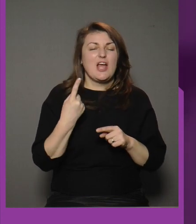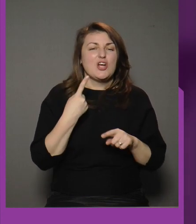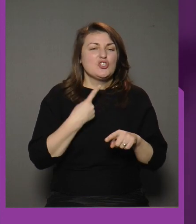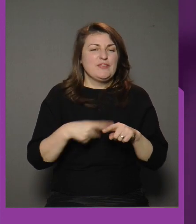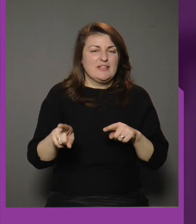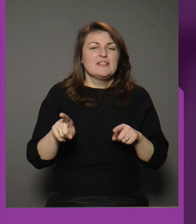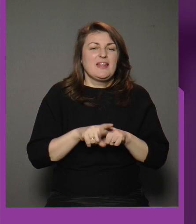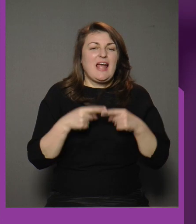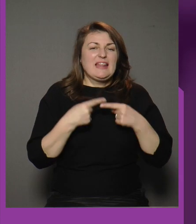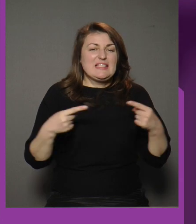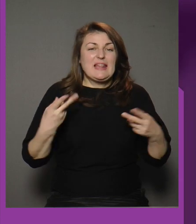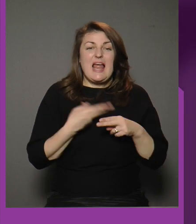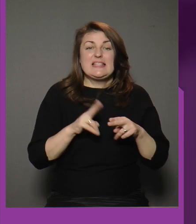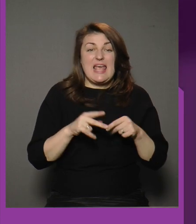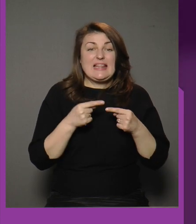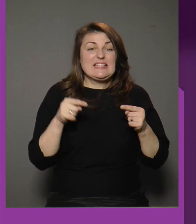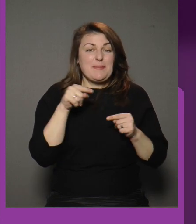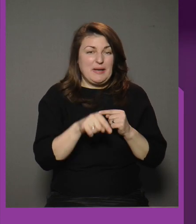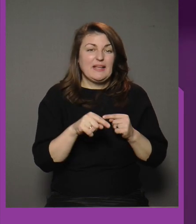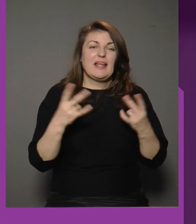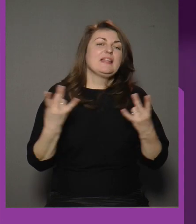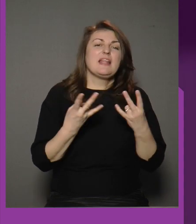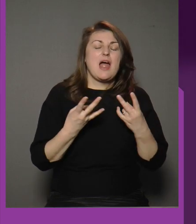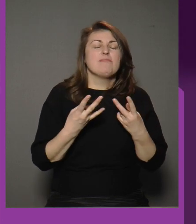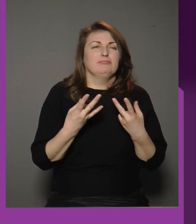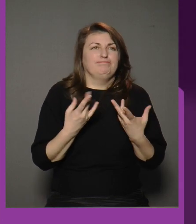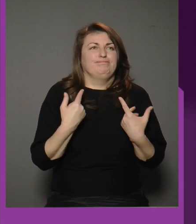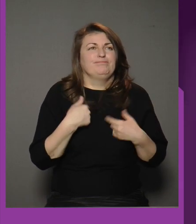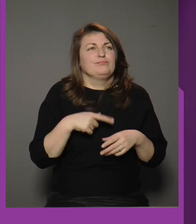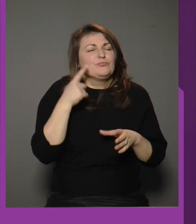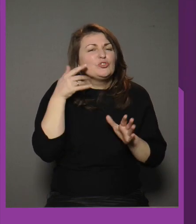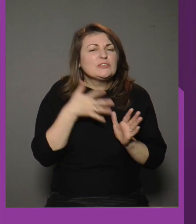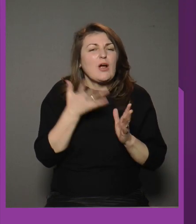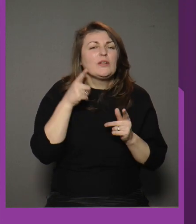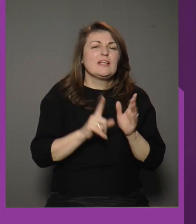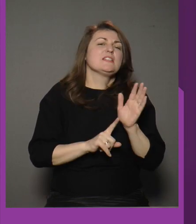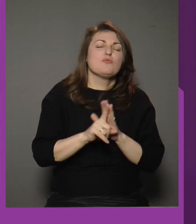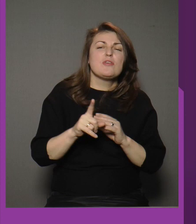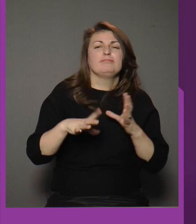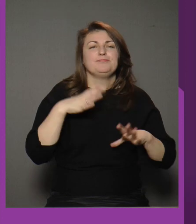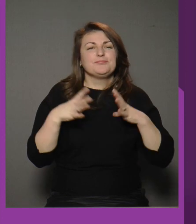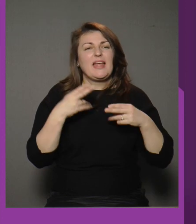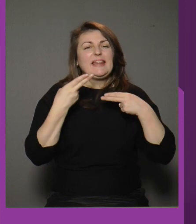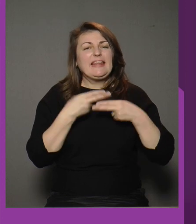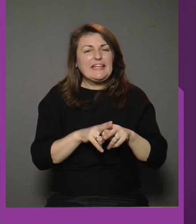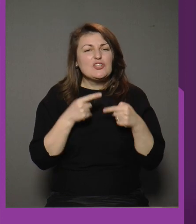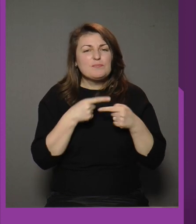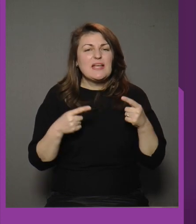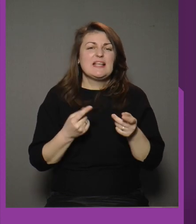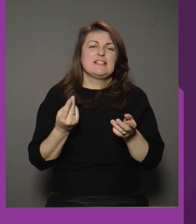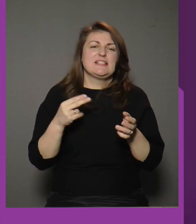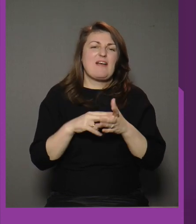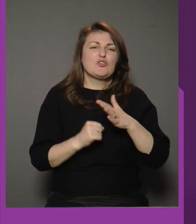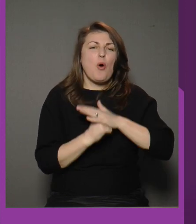дисципліна. Для цієї дисципліни треба созріти. Тобто ти спочатку їздиш в технічні дисципліни, ставиш опору